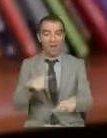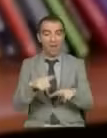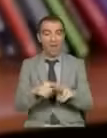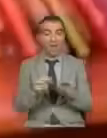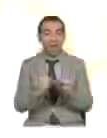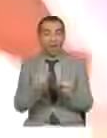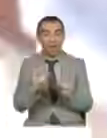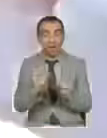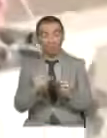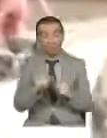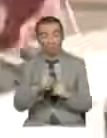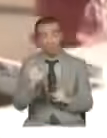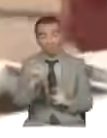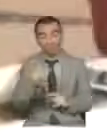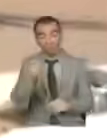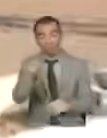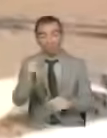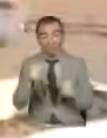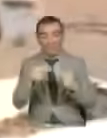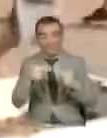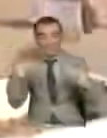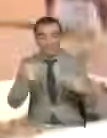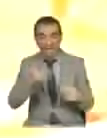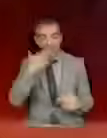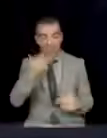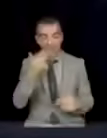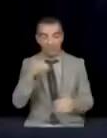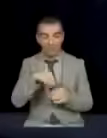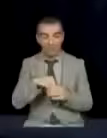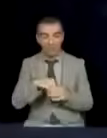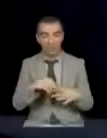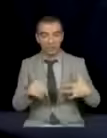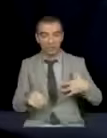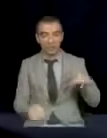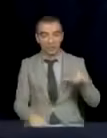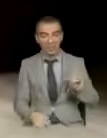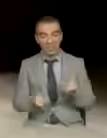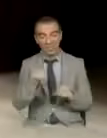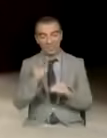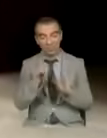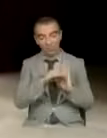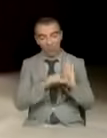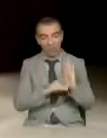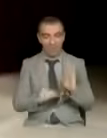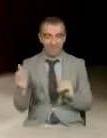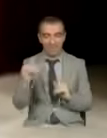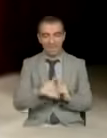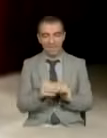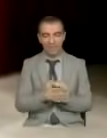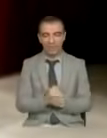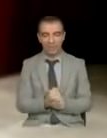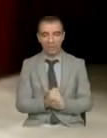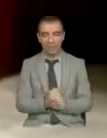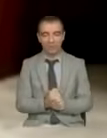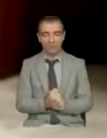Abdülkerim Kasongo hayat hikayesini anlatmak için canlı yayına geliyor.